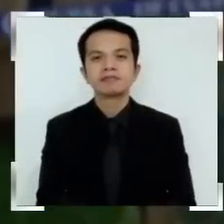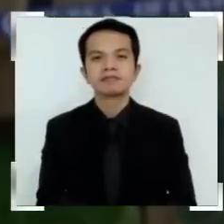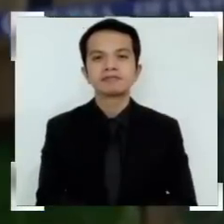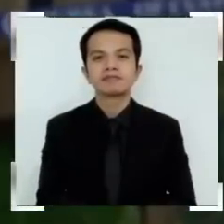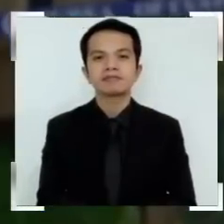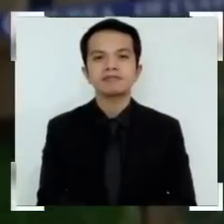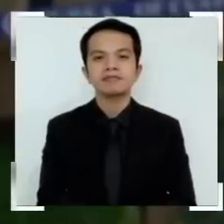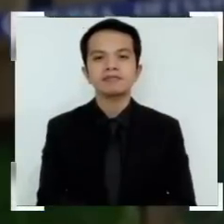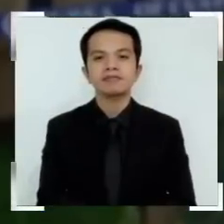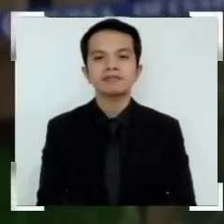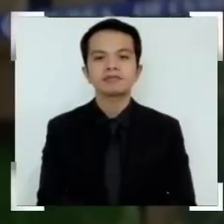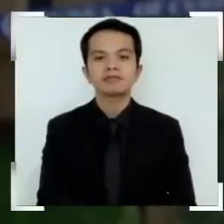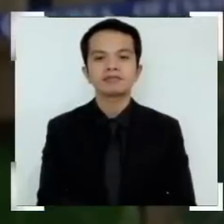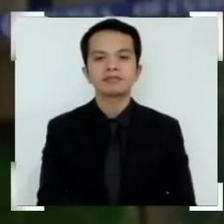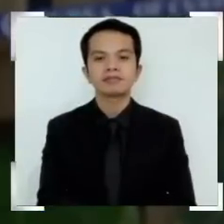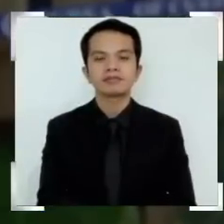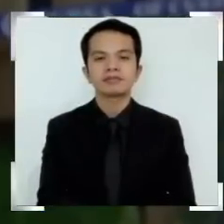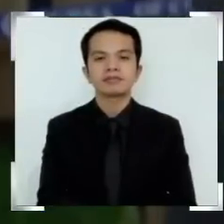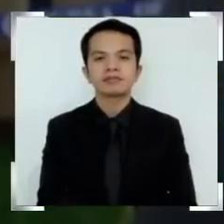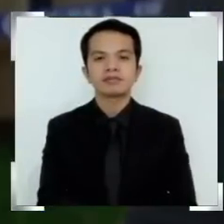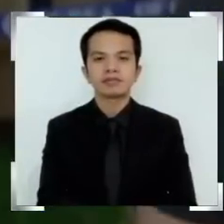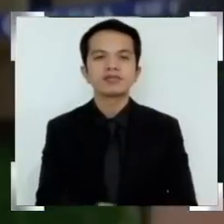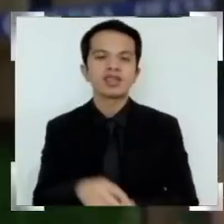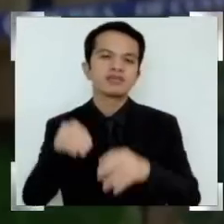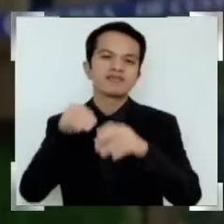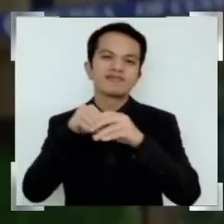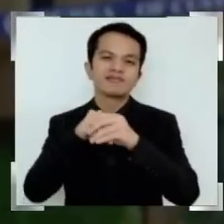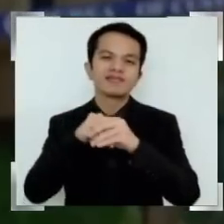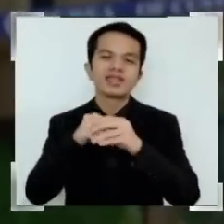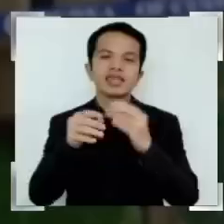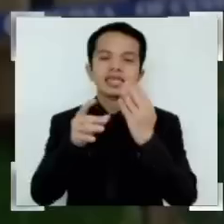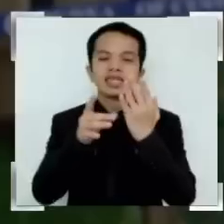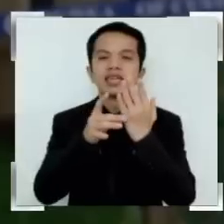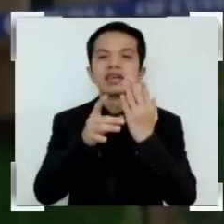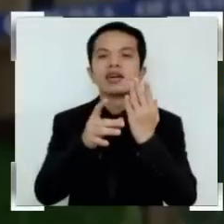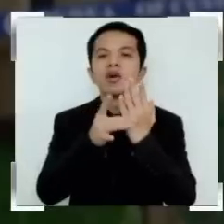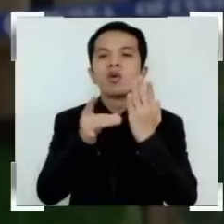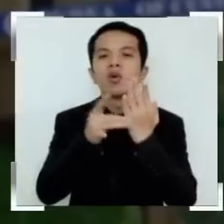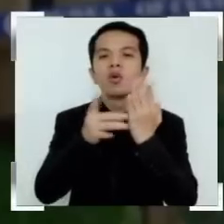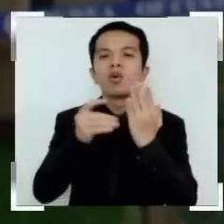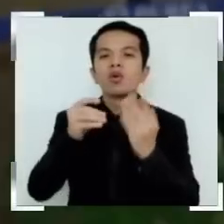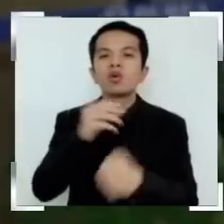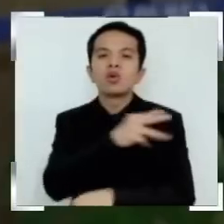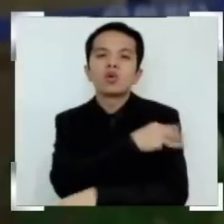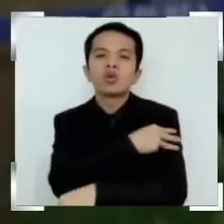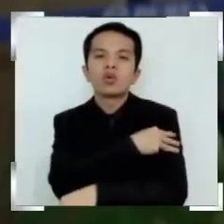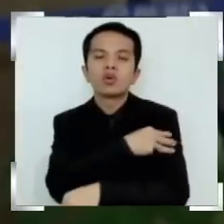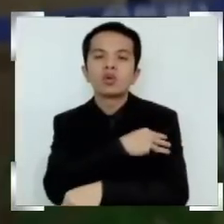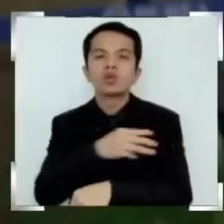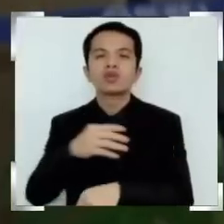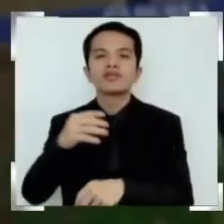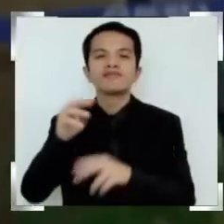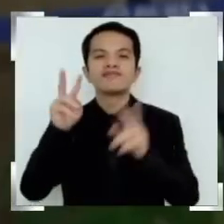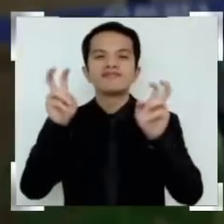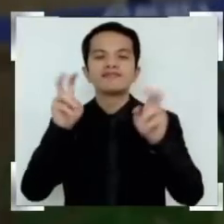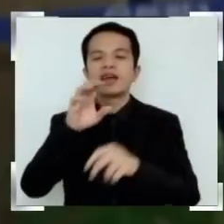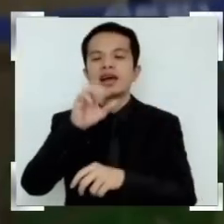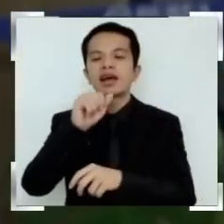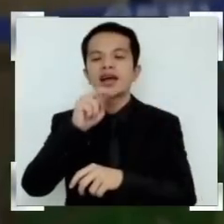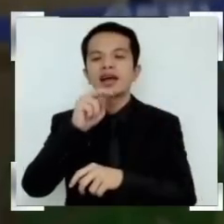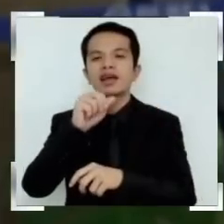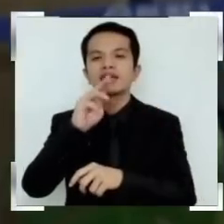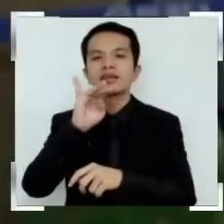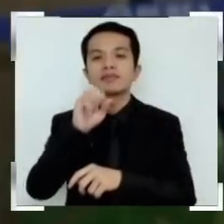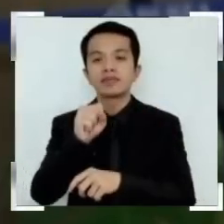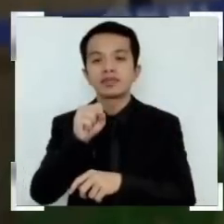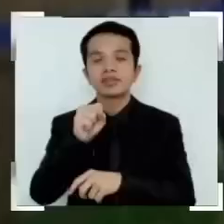Naglalawan po ng marijuana oil, no? Yung may THC and cannabis oil po. And it turned out na